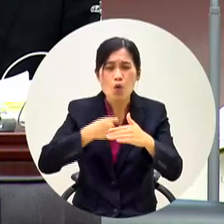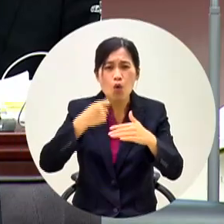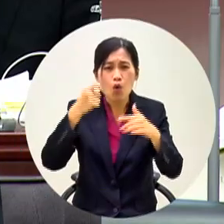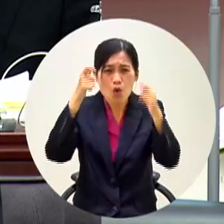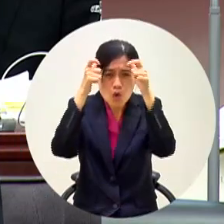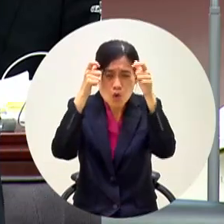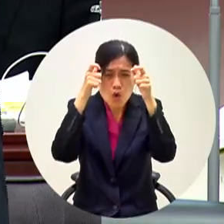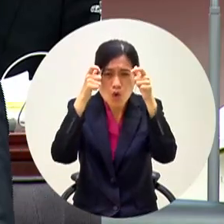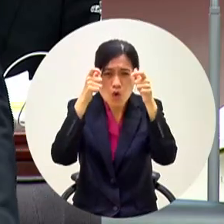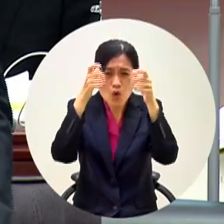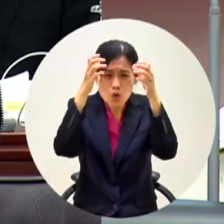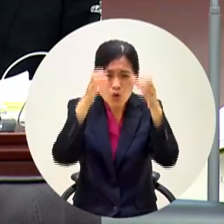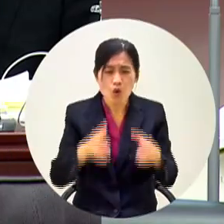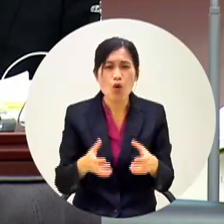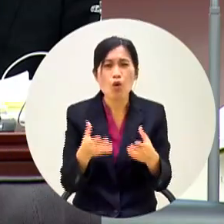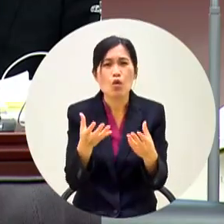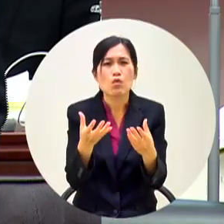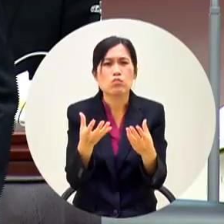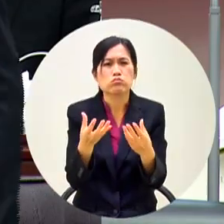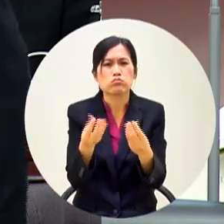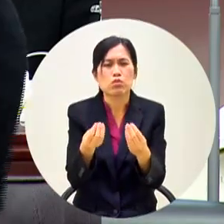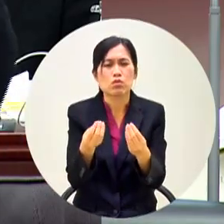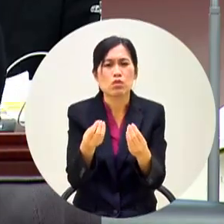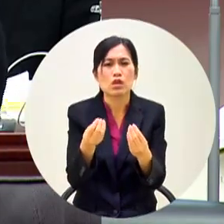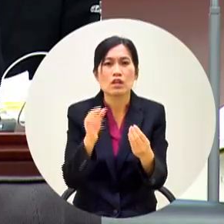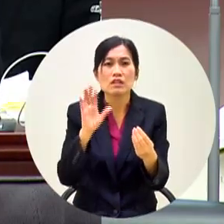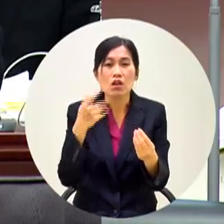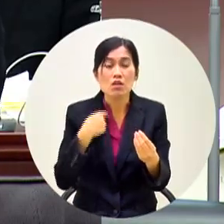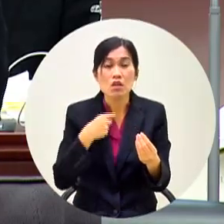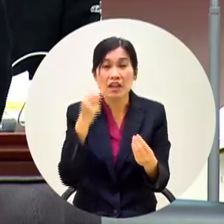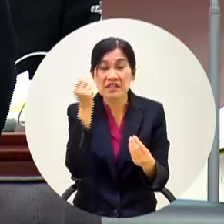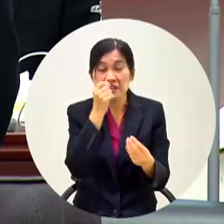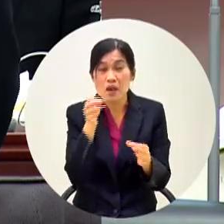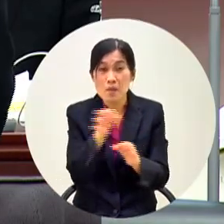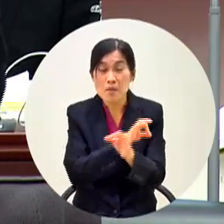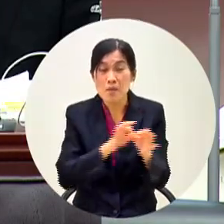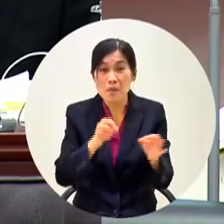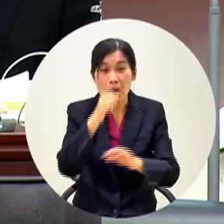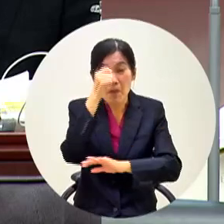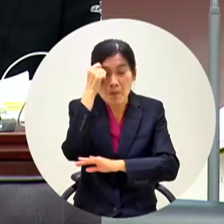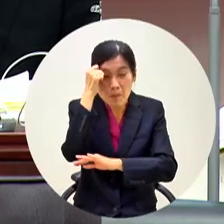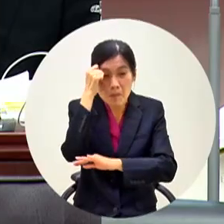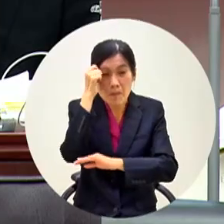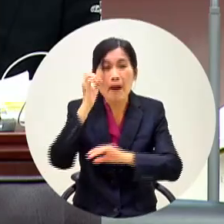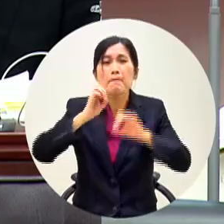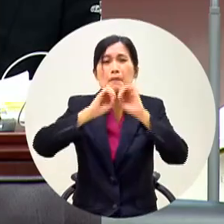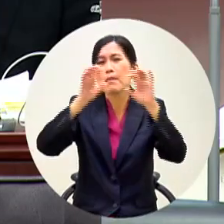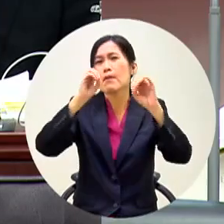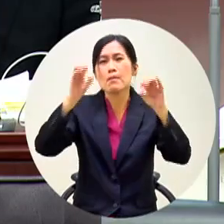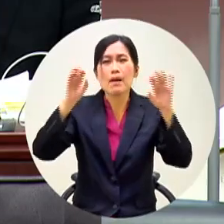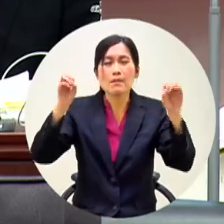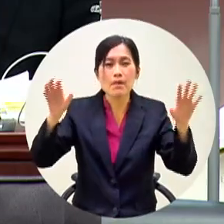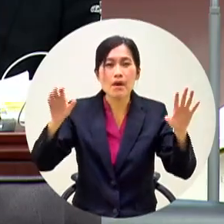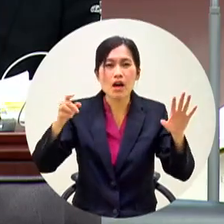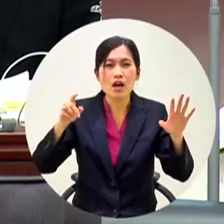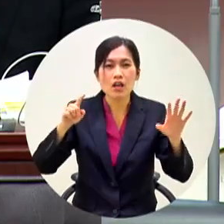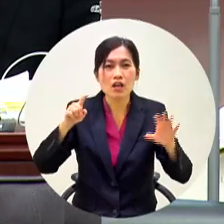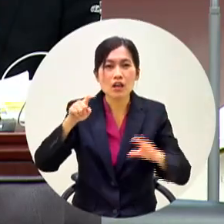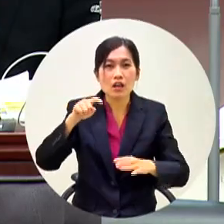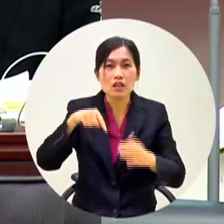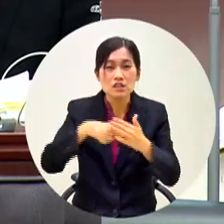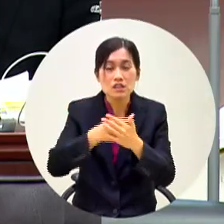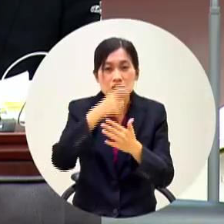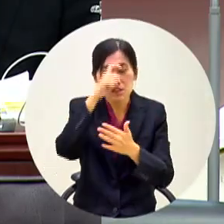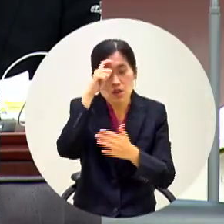我们现在呢、哦、大放特贸的这个住宅，那原则上事实上我们也就只是希望住宅能够增